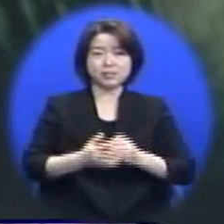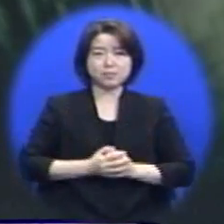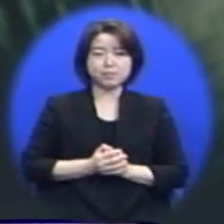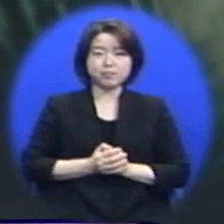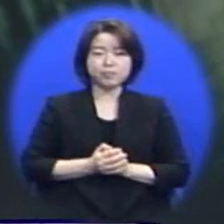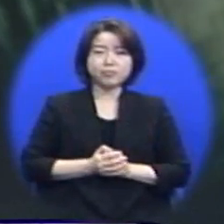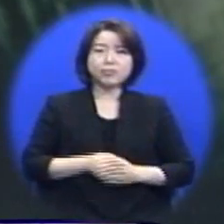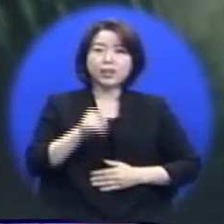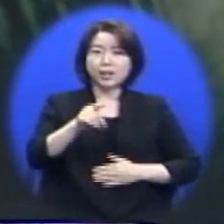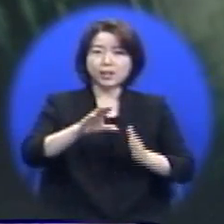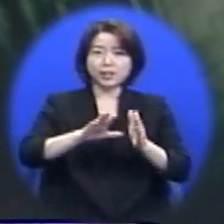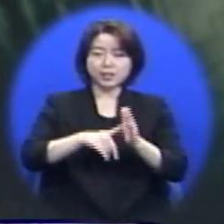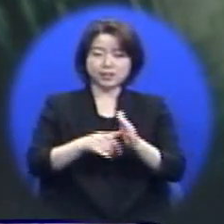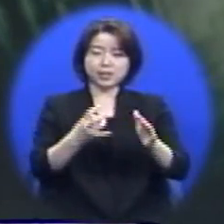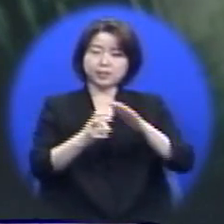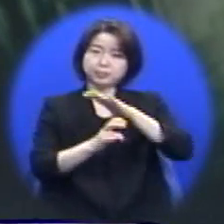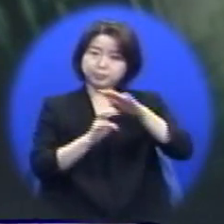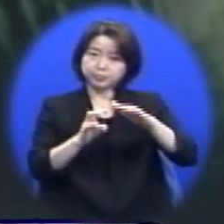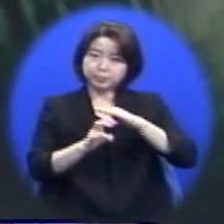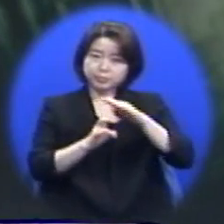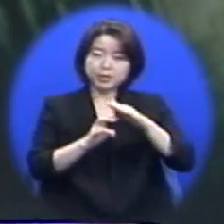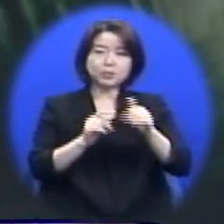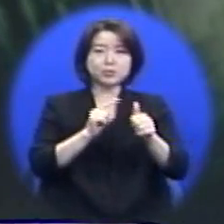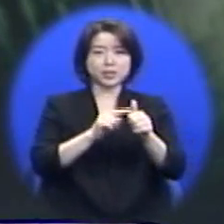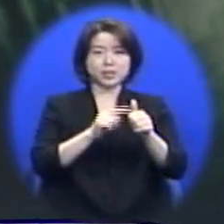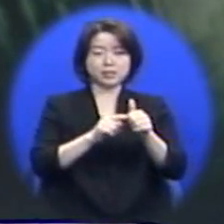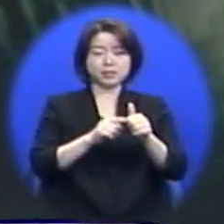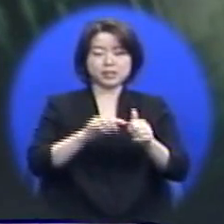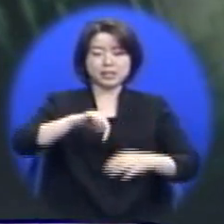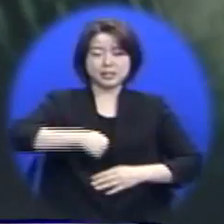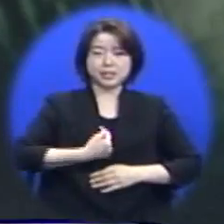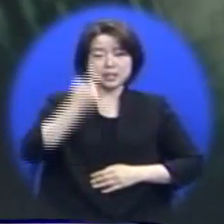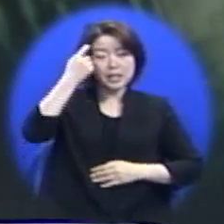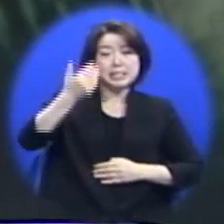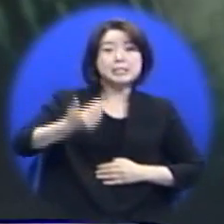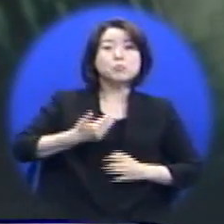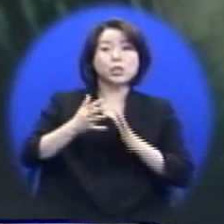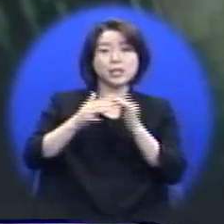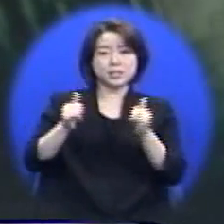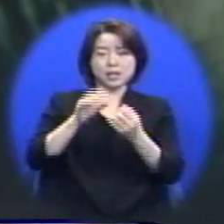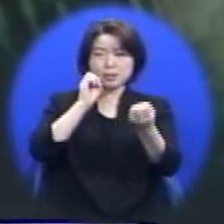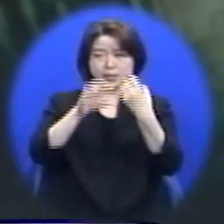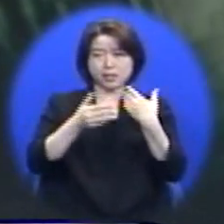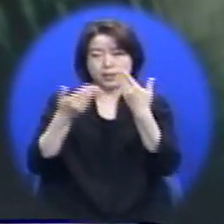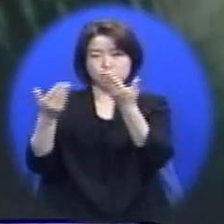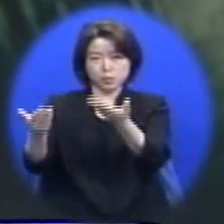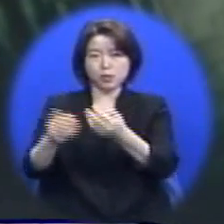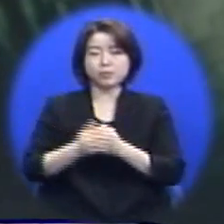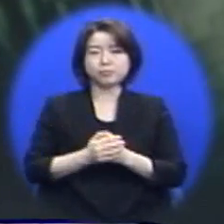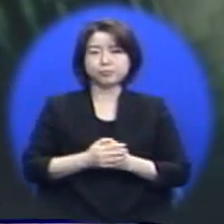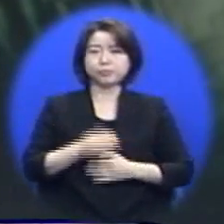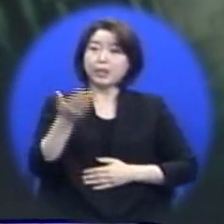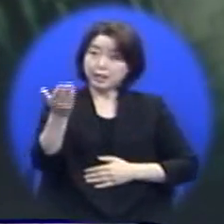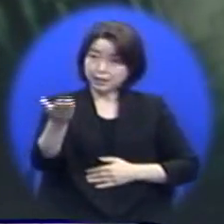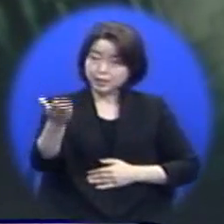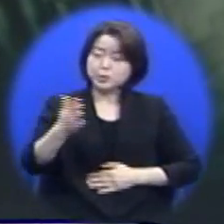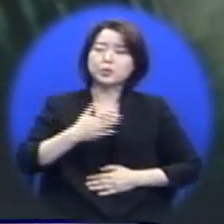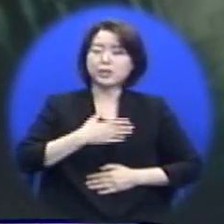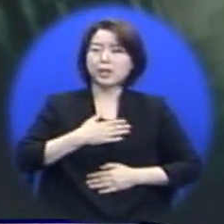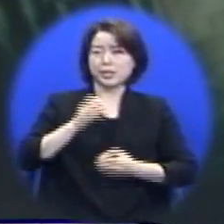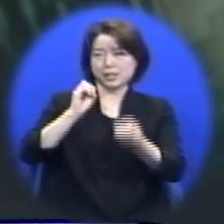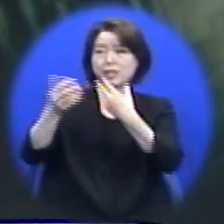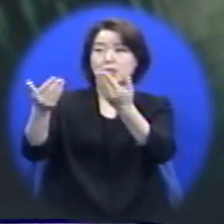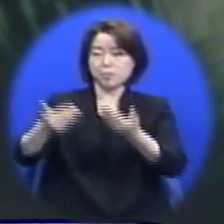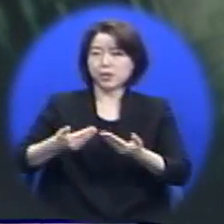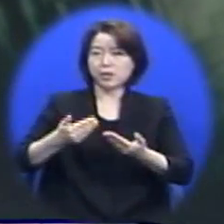그때 호세아는 자기에게 그런 질문하는 사람에게 대답합니다. 당신도 나에게 좀 대답해 주세요. 그럼 내가